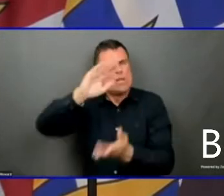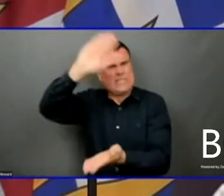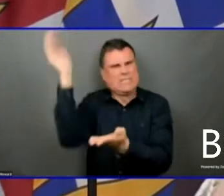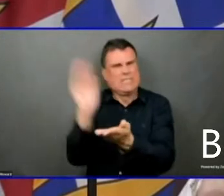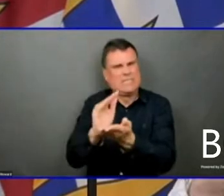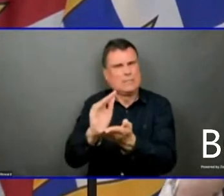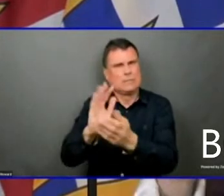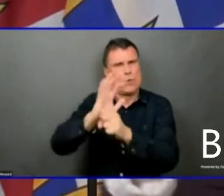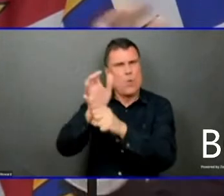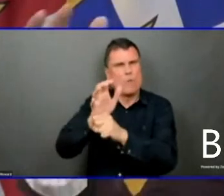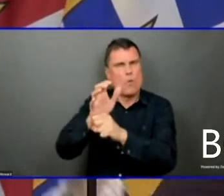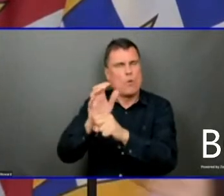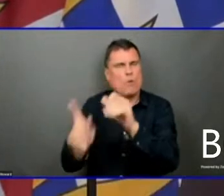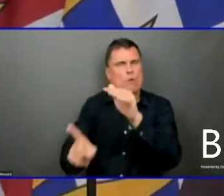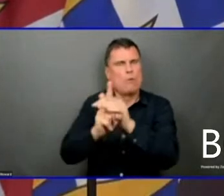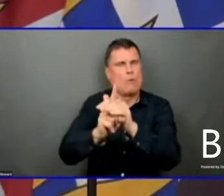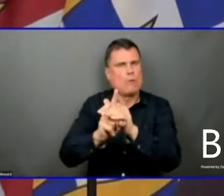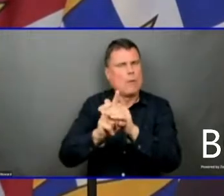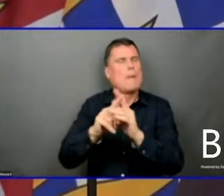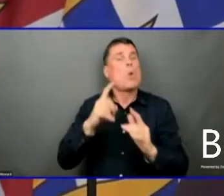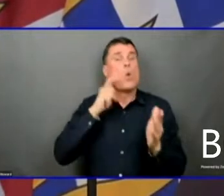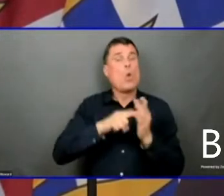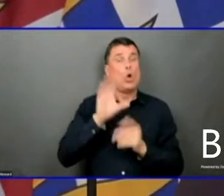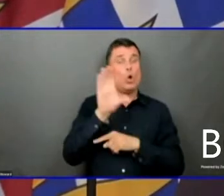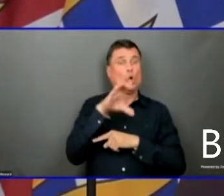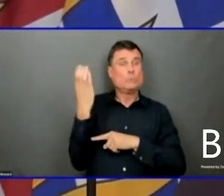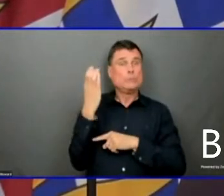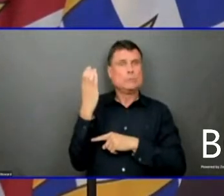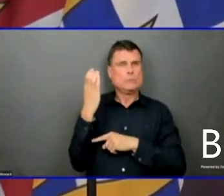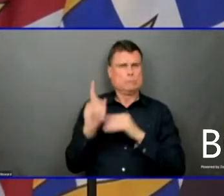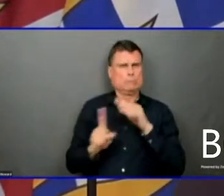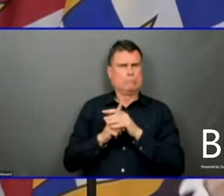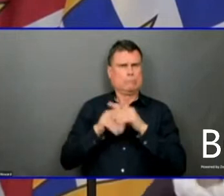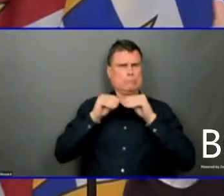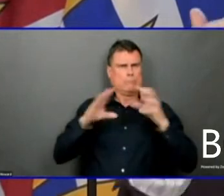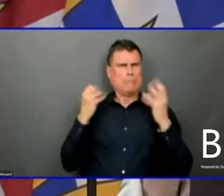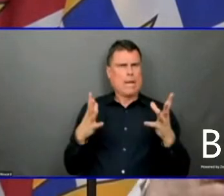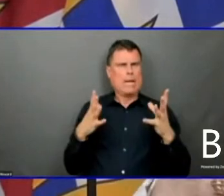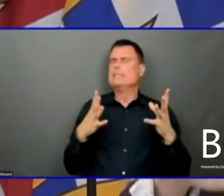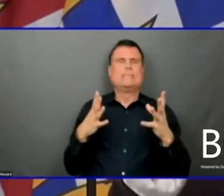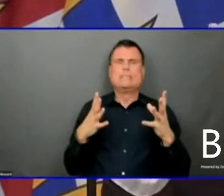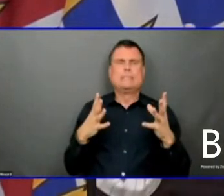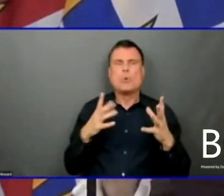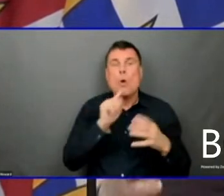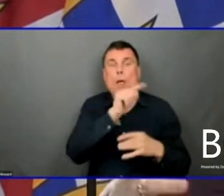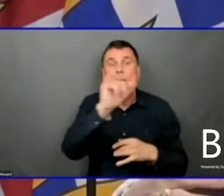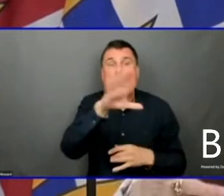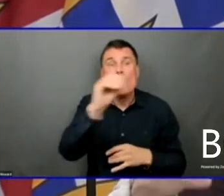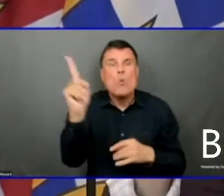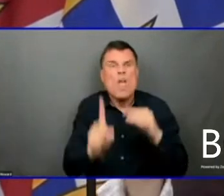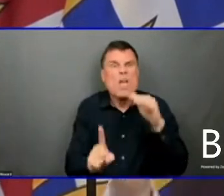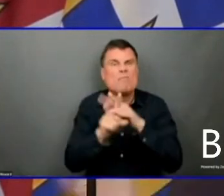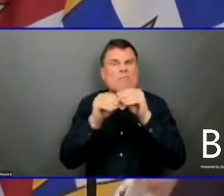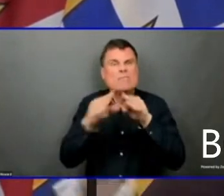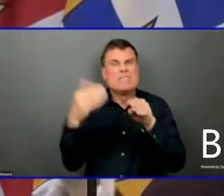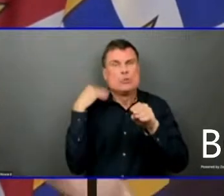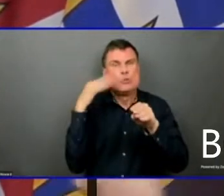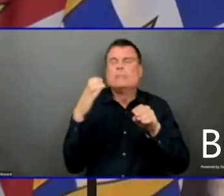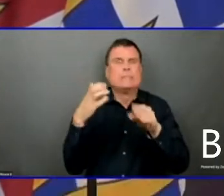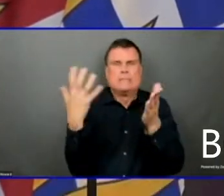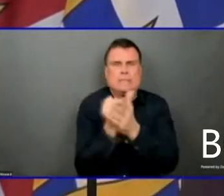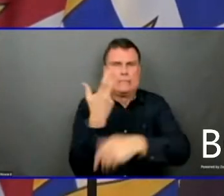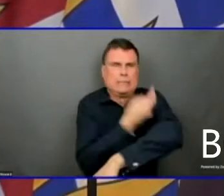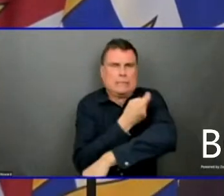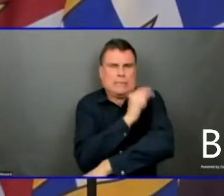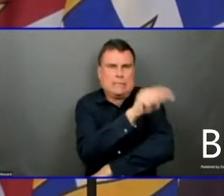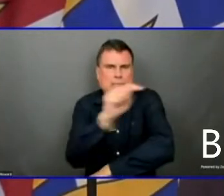这个是很困难，特别是去年圣诞节的之前的那段时间，很多地方爆发大家都听到了 BC 内